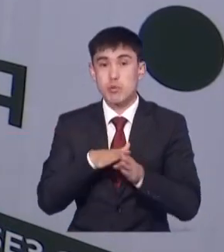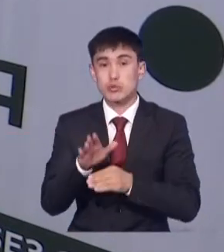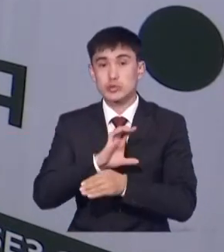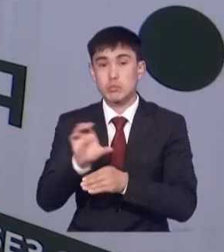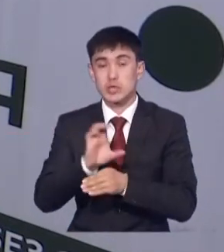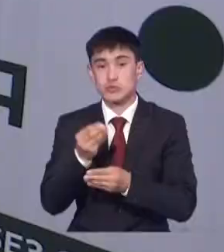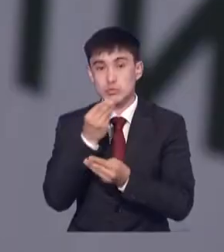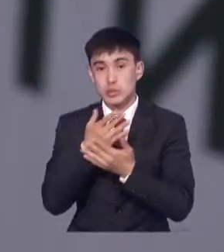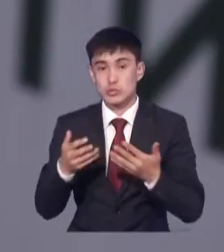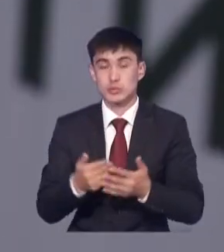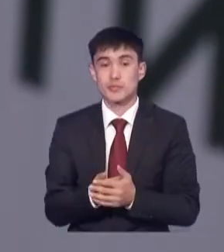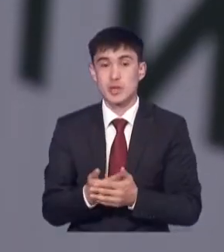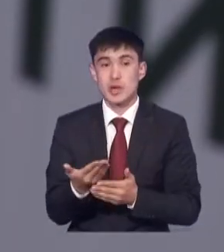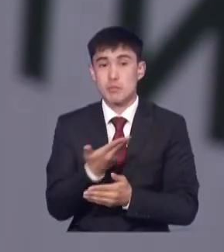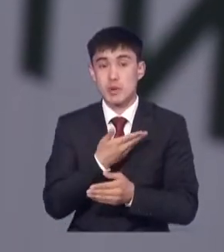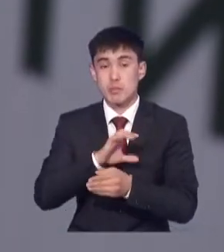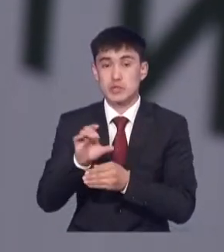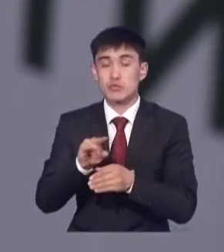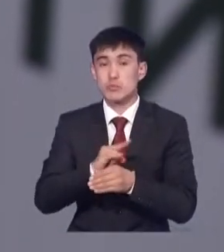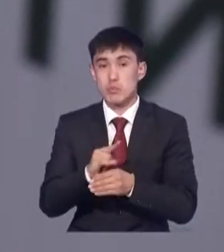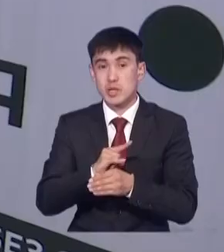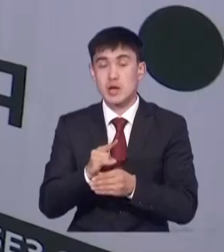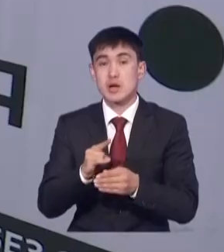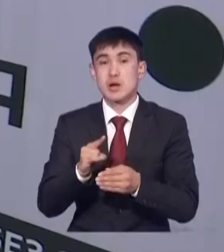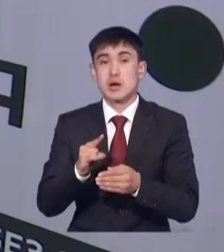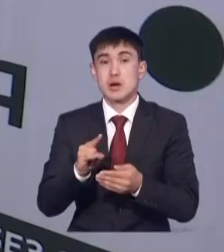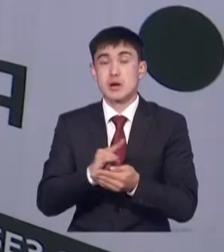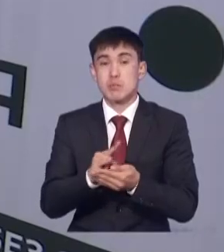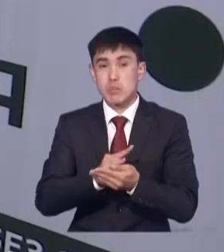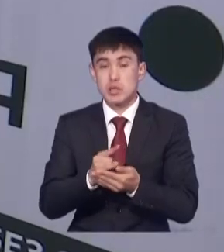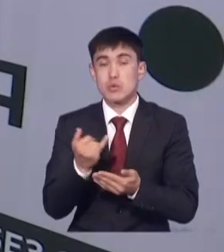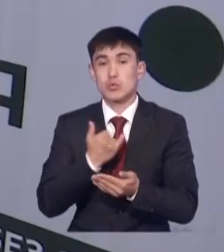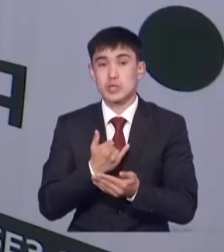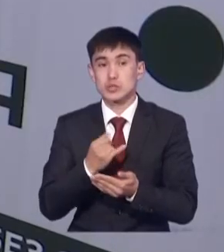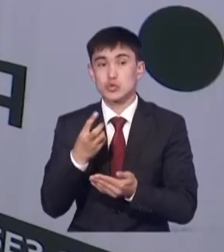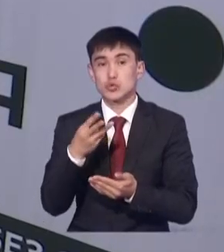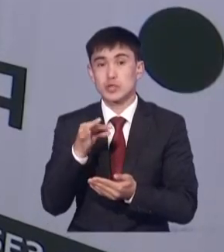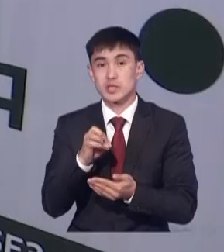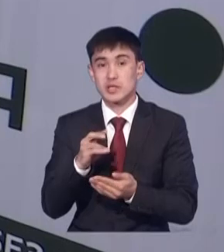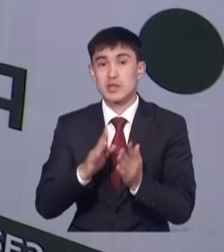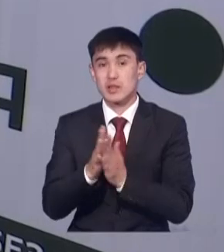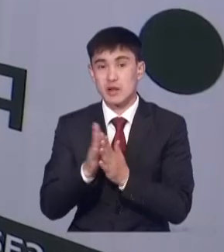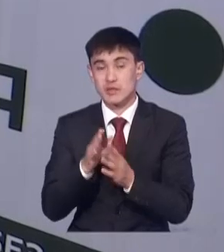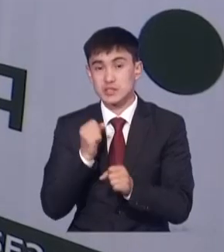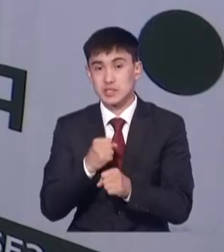производим экопродукцию. Мы производим мыло. Мыло у нас шунгитное, на